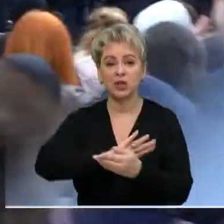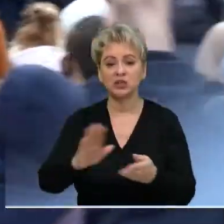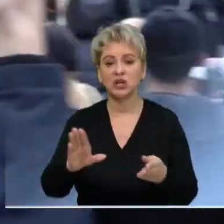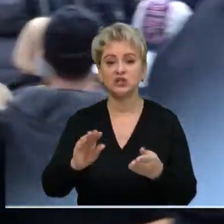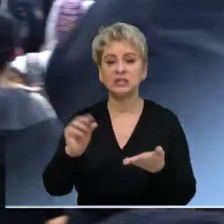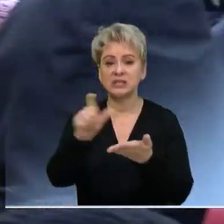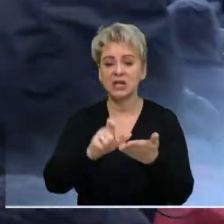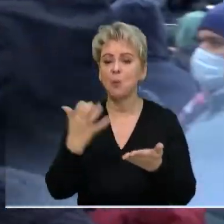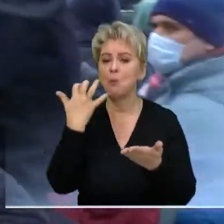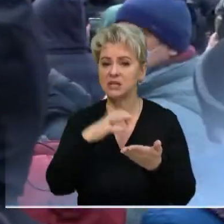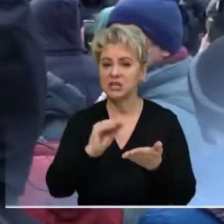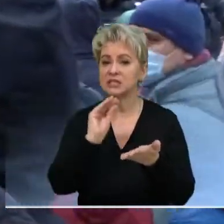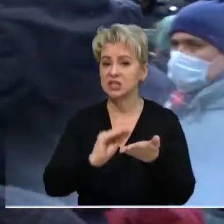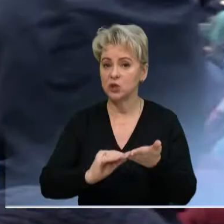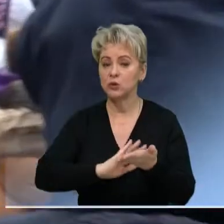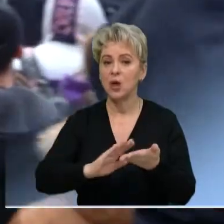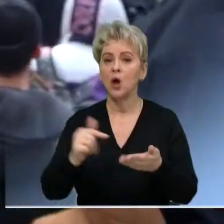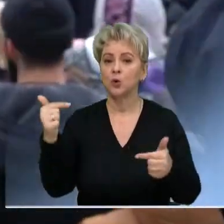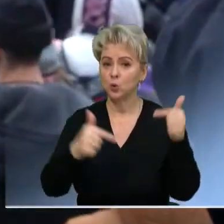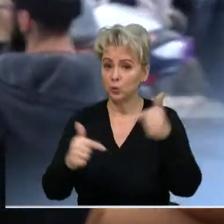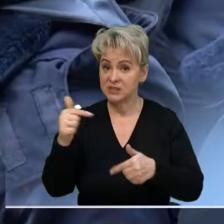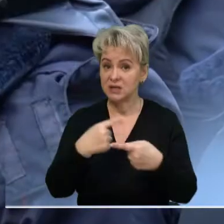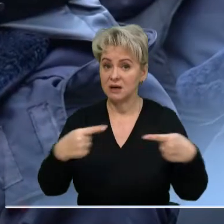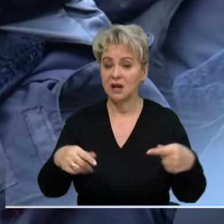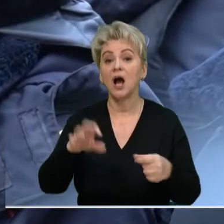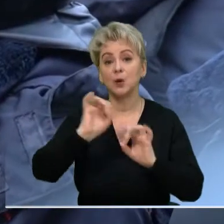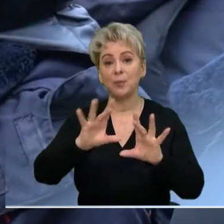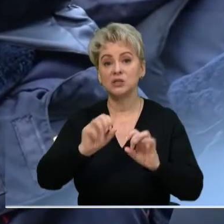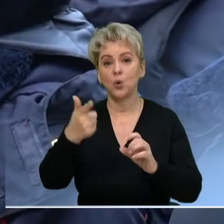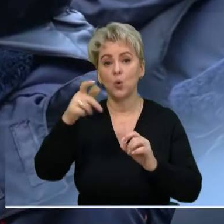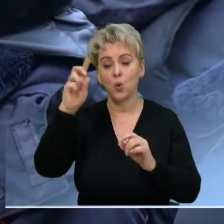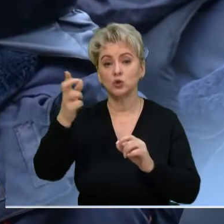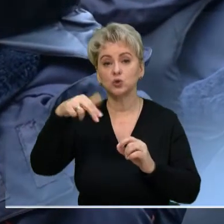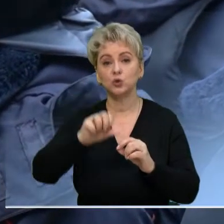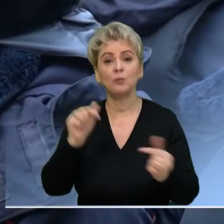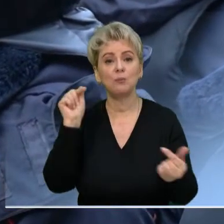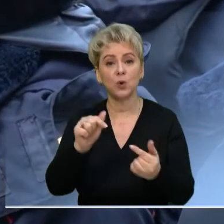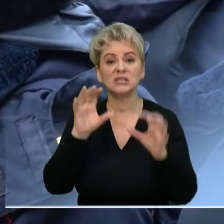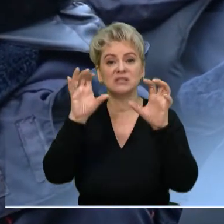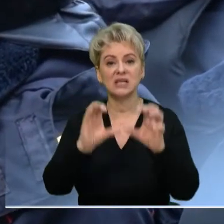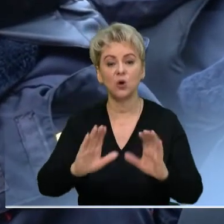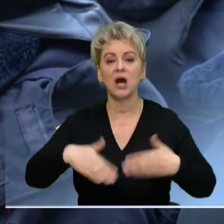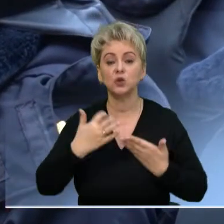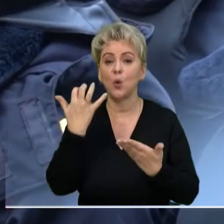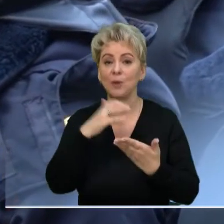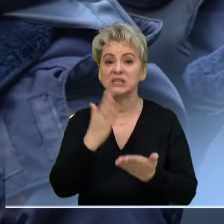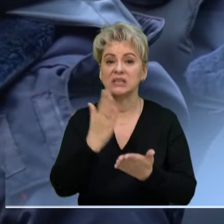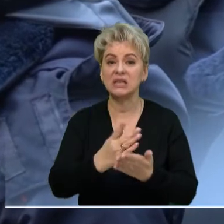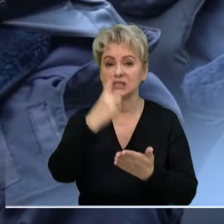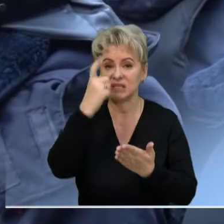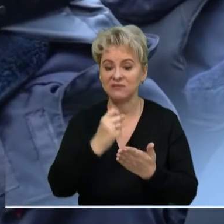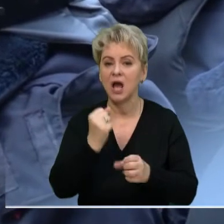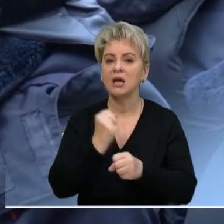контент, а также материалы, содержащие ненормативную лексику. Как пояснили в Госдуме, к противозаконным относятся материалы, содержащие информацию